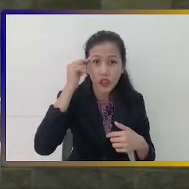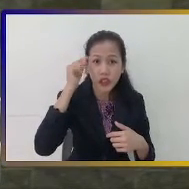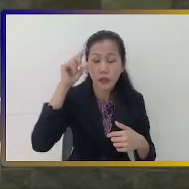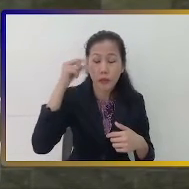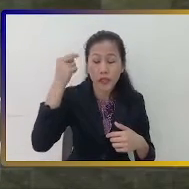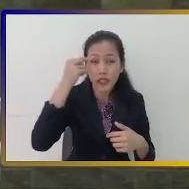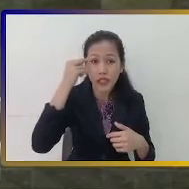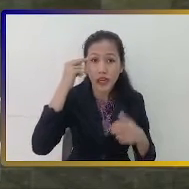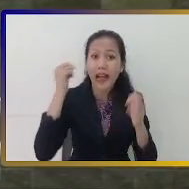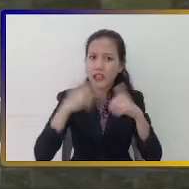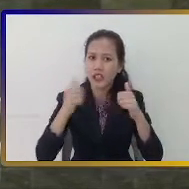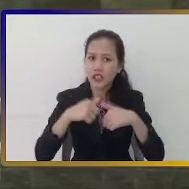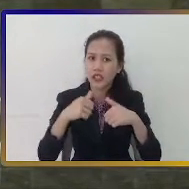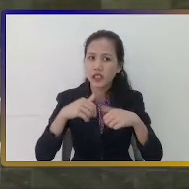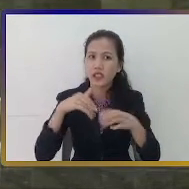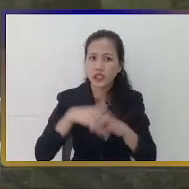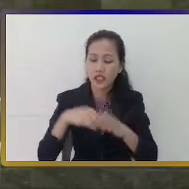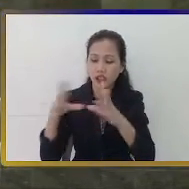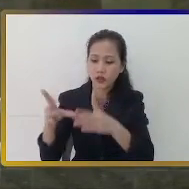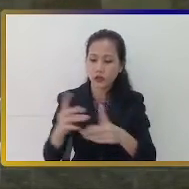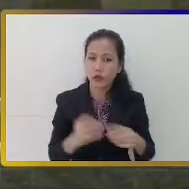tama. That's right.